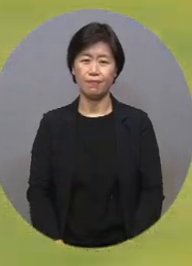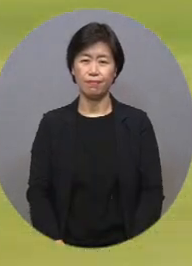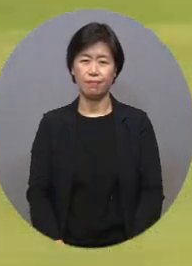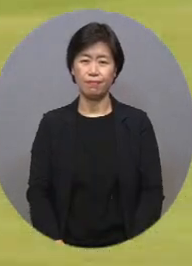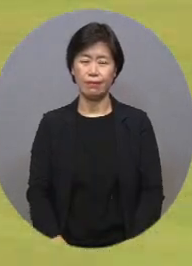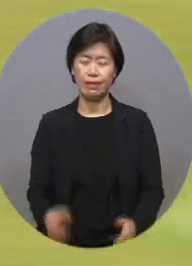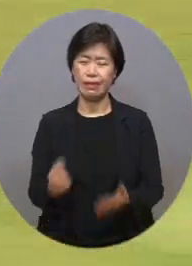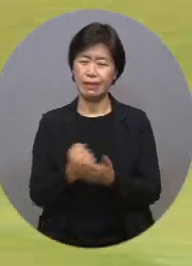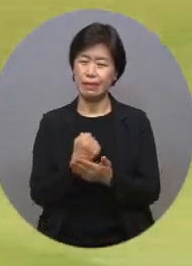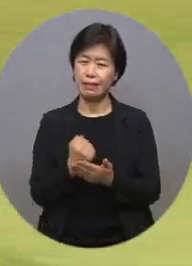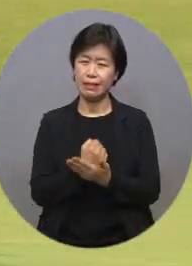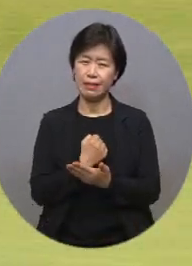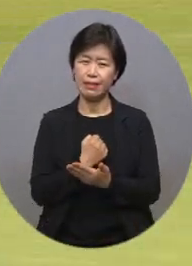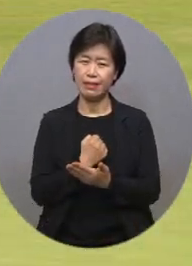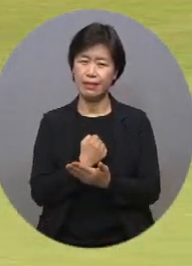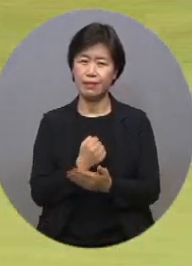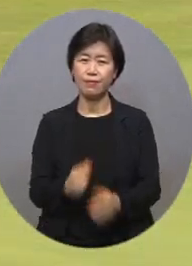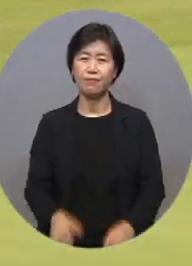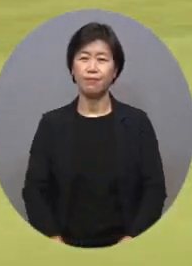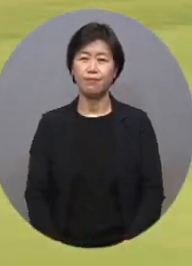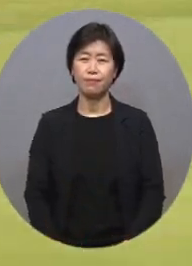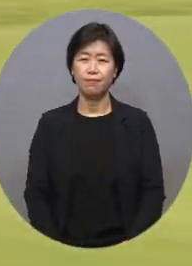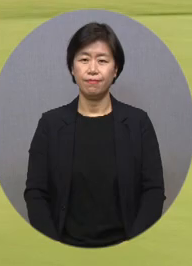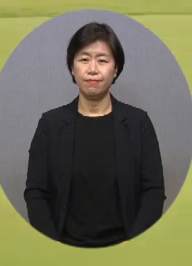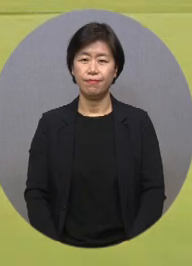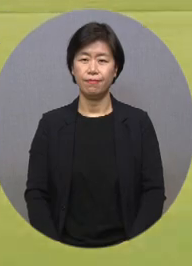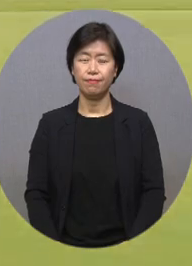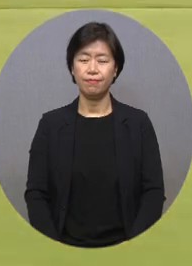아, 어떡해, 짧다. 짧다. 아,